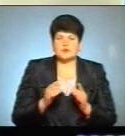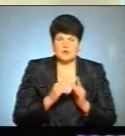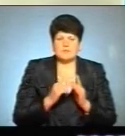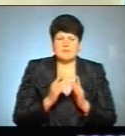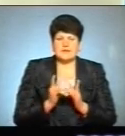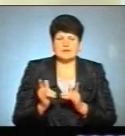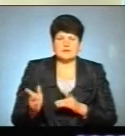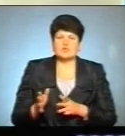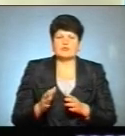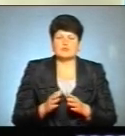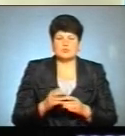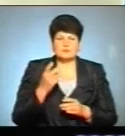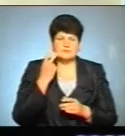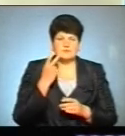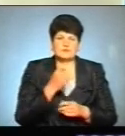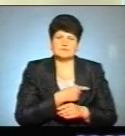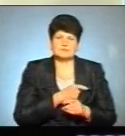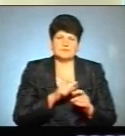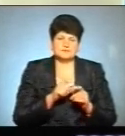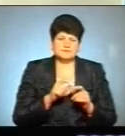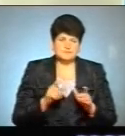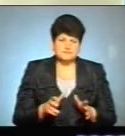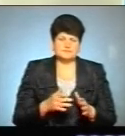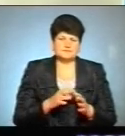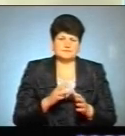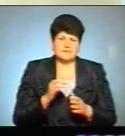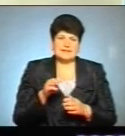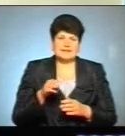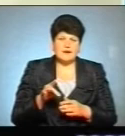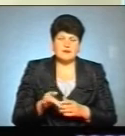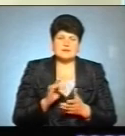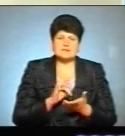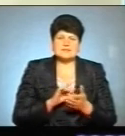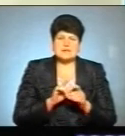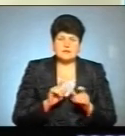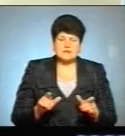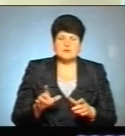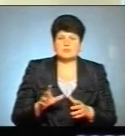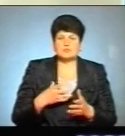закладах територіальних центрів, то по своїй специфіці